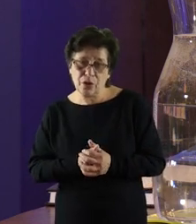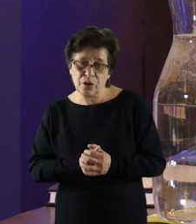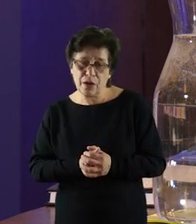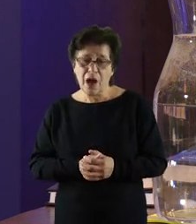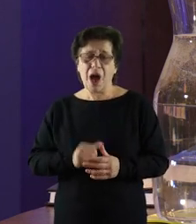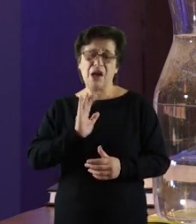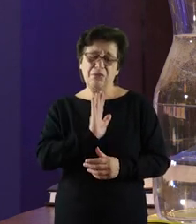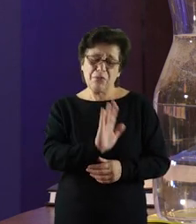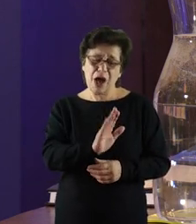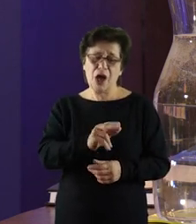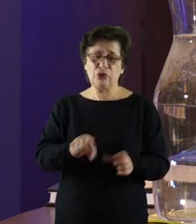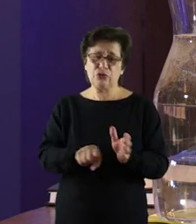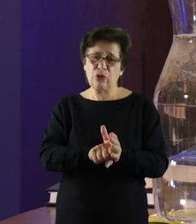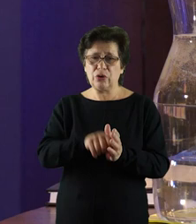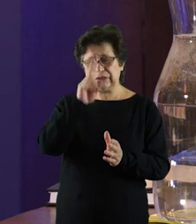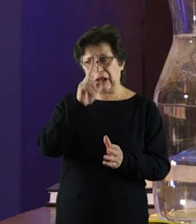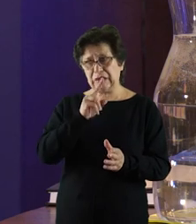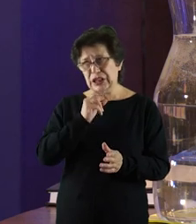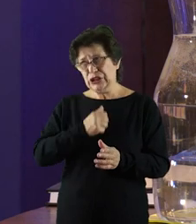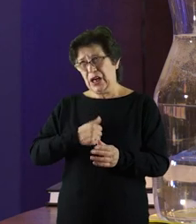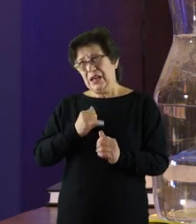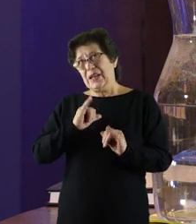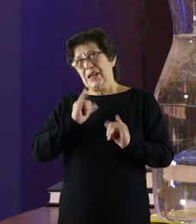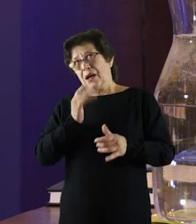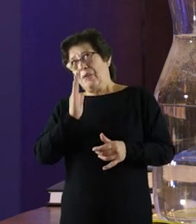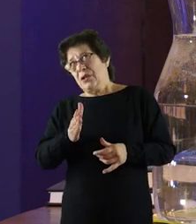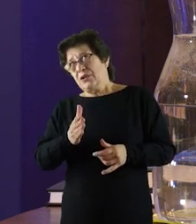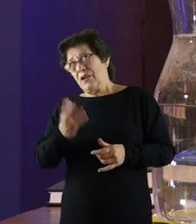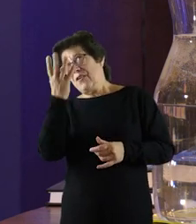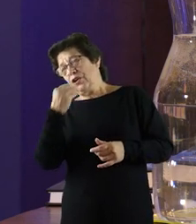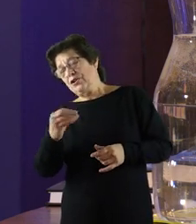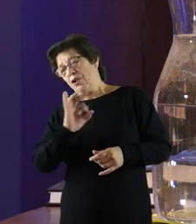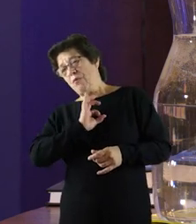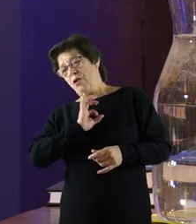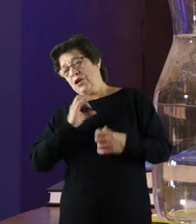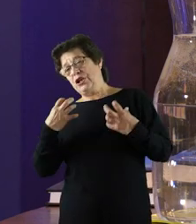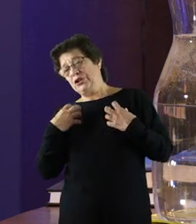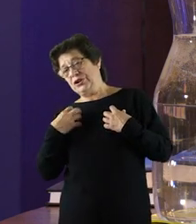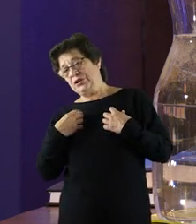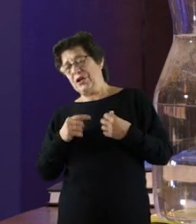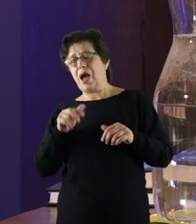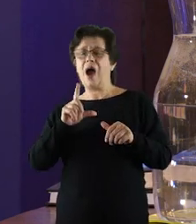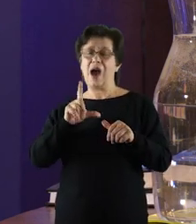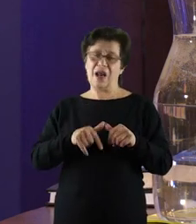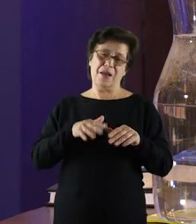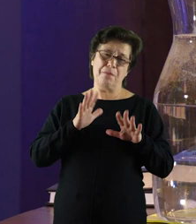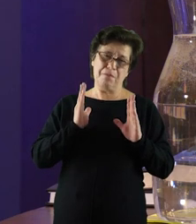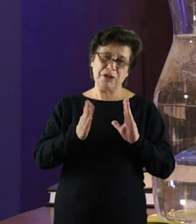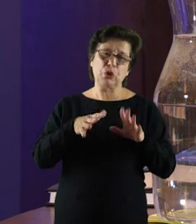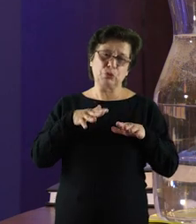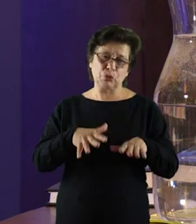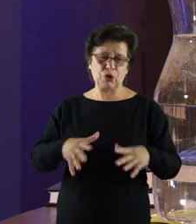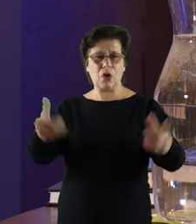ogromny żal i nie wie, jak będzie wyglądało jego życie. Ale jak wiecie, życie bywa pełne niespodzianek. Największe marzenie